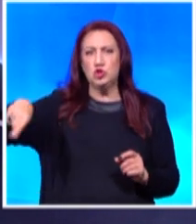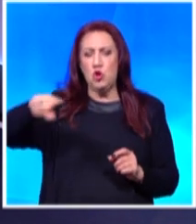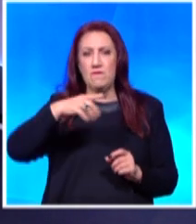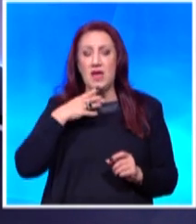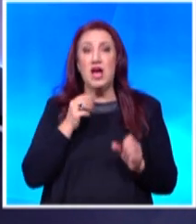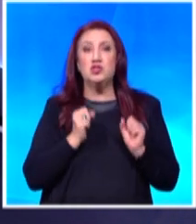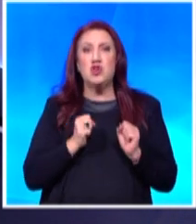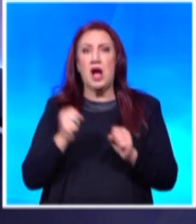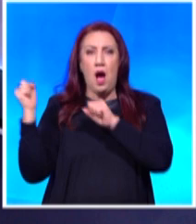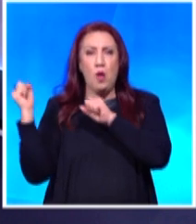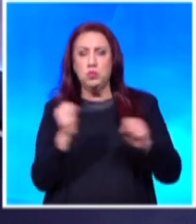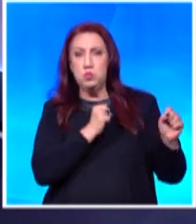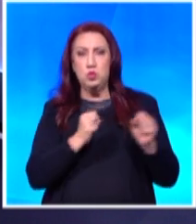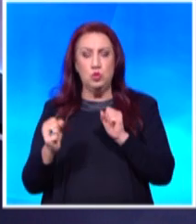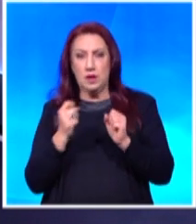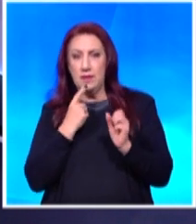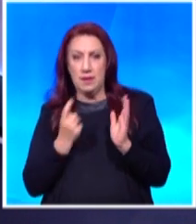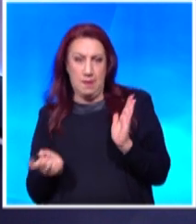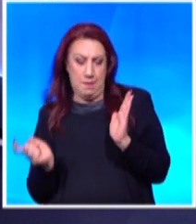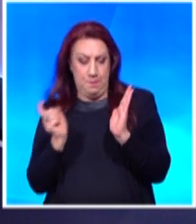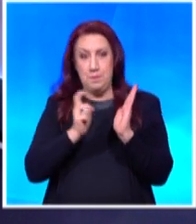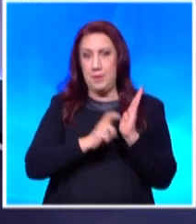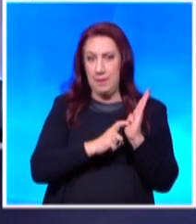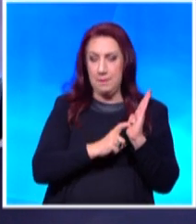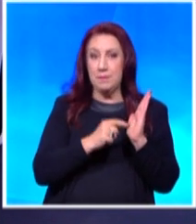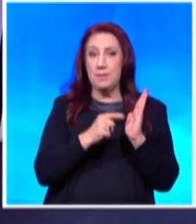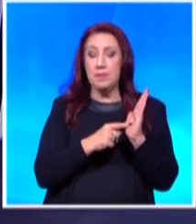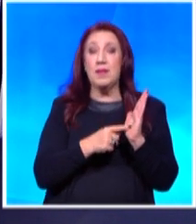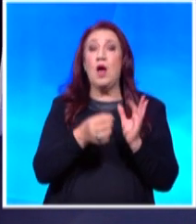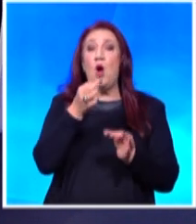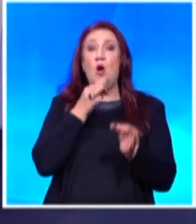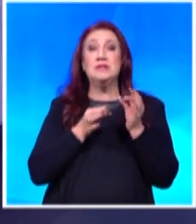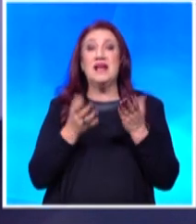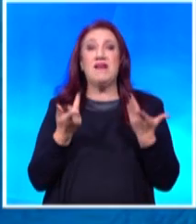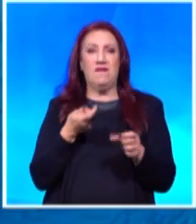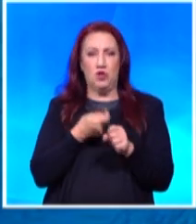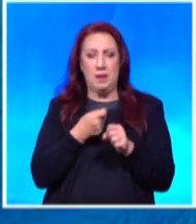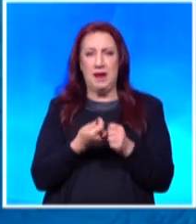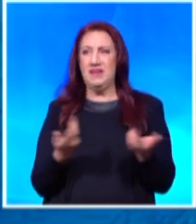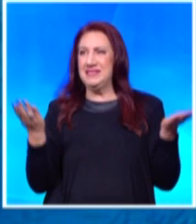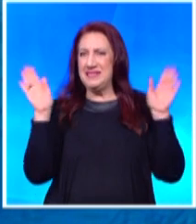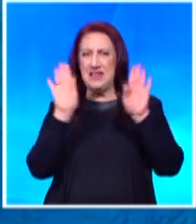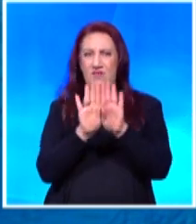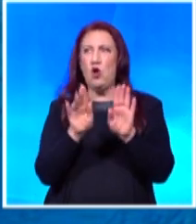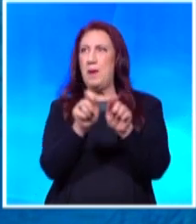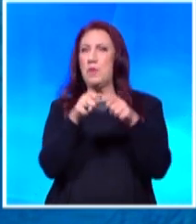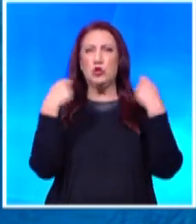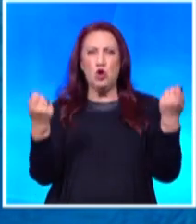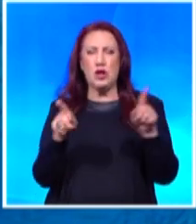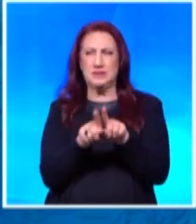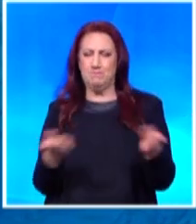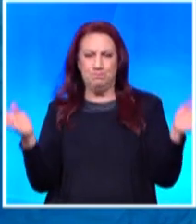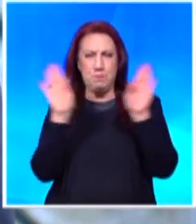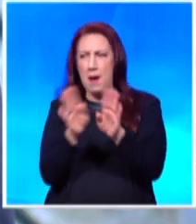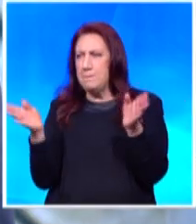Натиснете тази иконка, тя ще ви каже какво трябва да направите. Добре, да бягате, това как да го виждате във времето? Кога ще се реализира? Кога ще започне